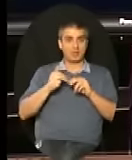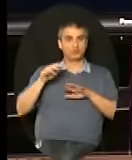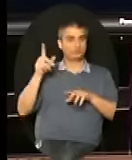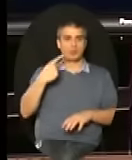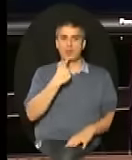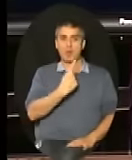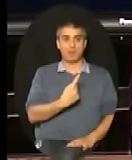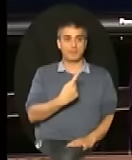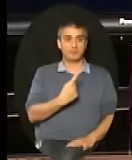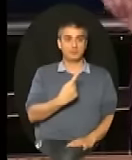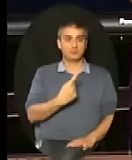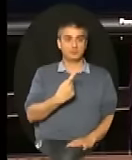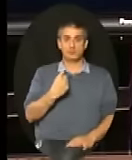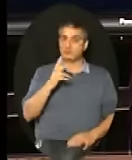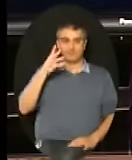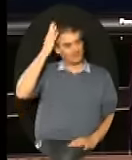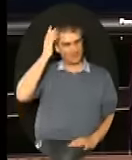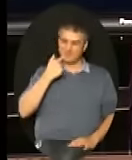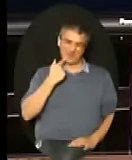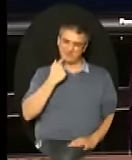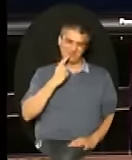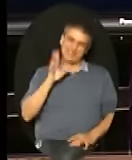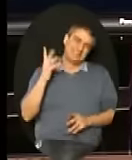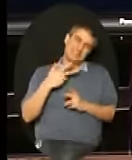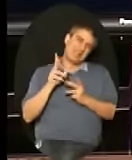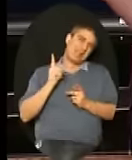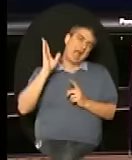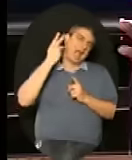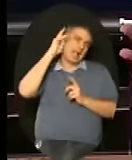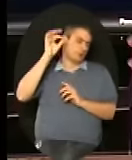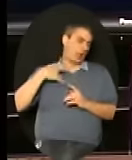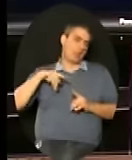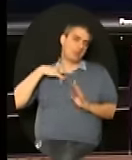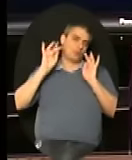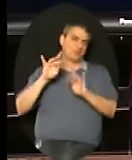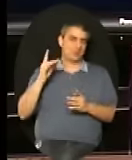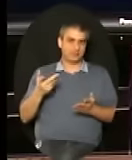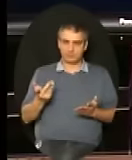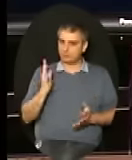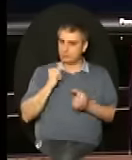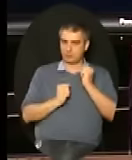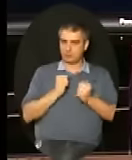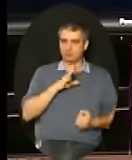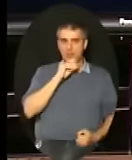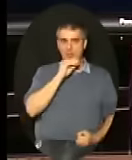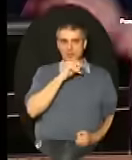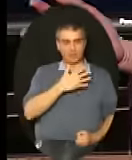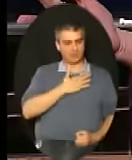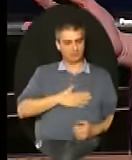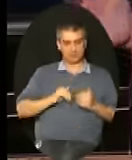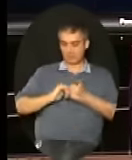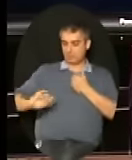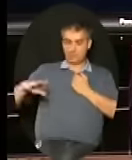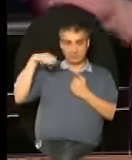הממשלה אומר את זה, בנט רץ ואומר, לא, זה משהו, זה פרטי. אנחנו נגד. זה מאוד קשה לדבר על הרצון